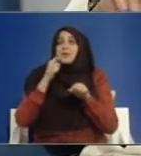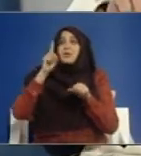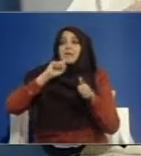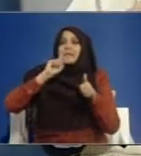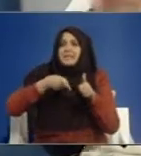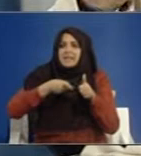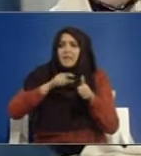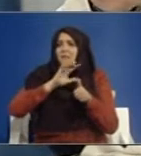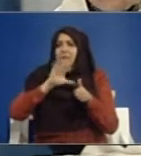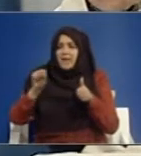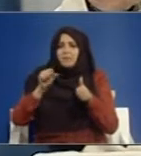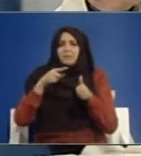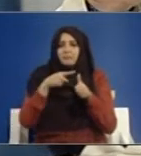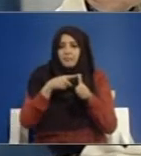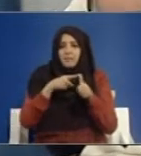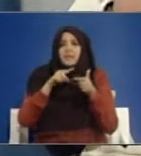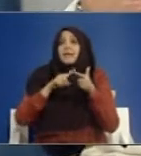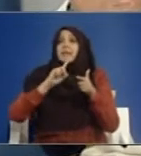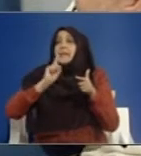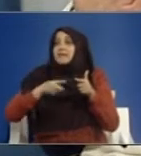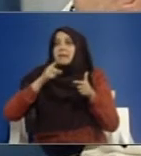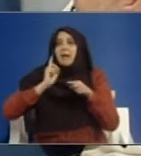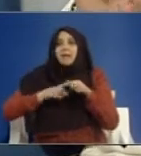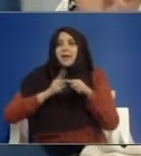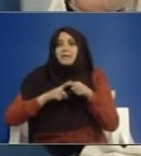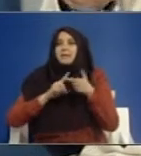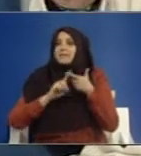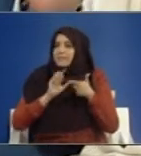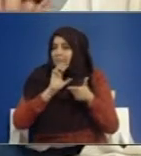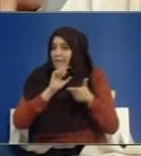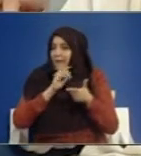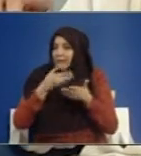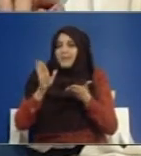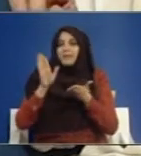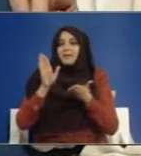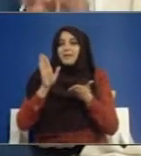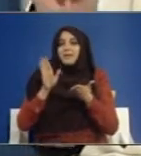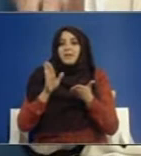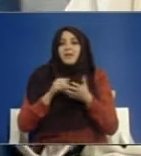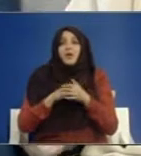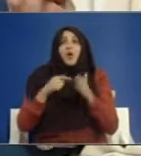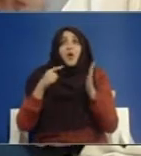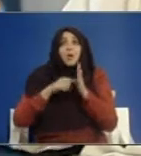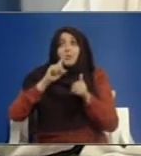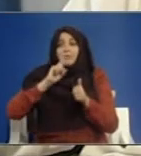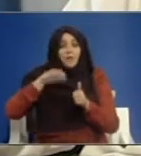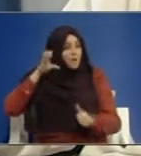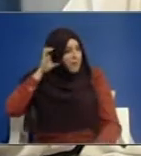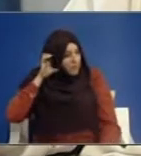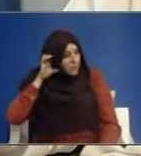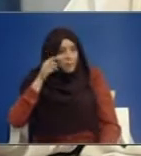ما تعلق بالنهي طاعة، طاعة أن يطاع فلا يعصى، الطاعة في